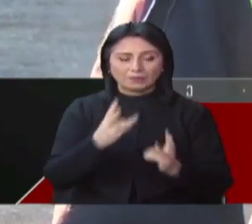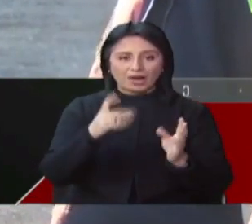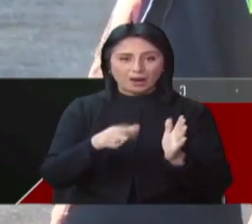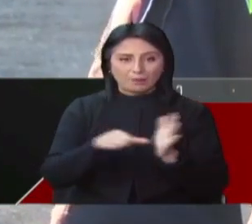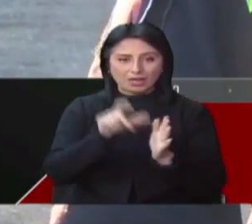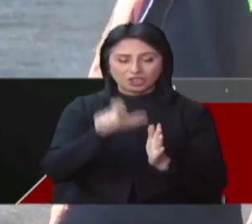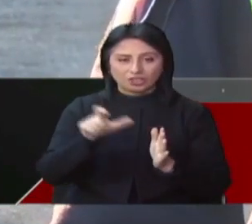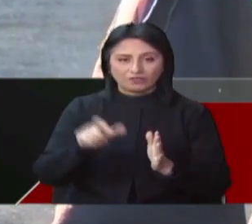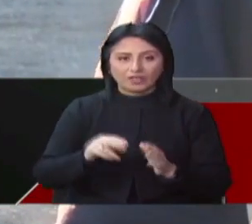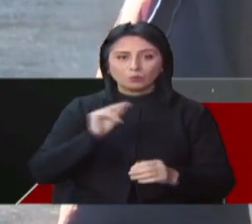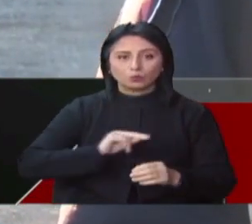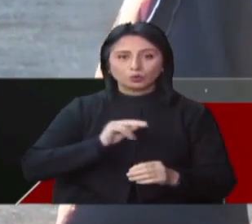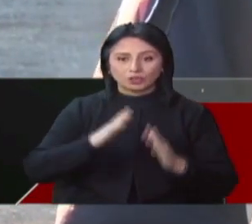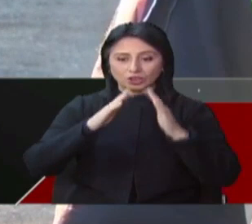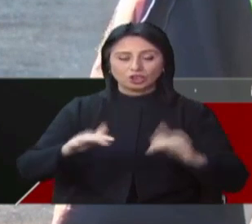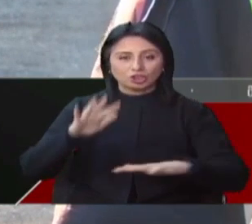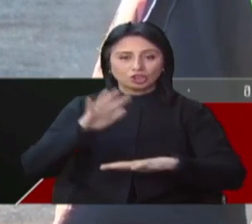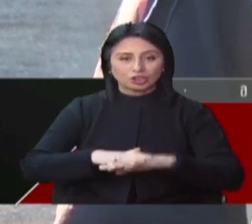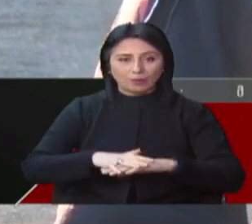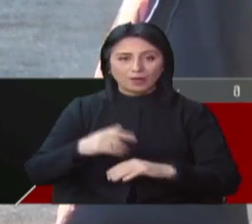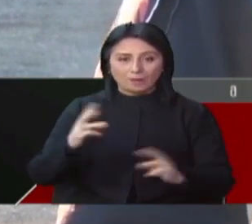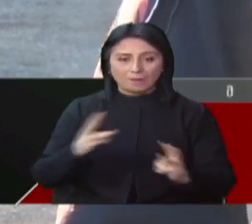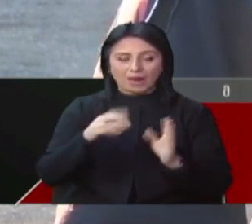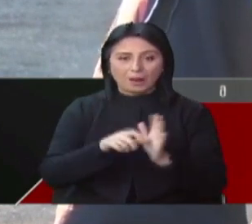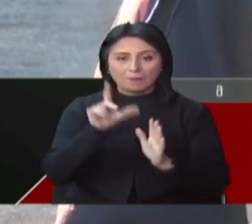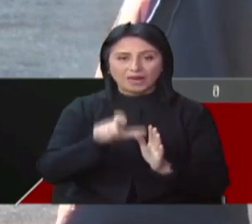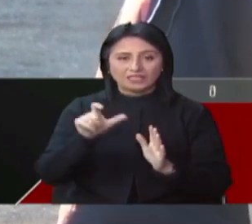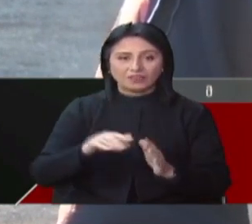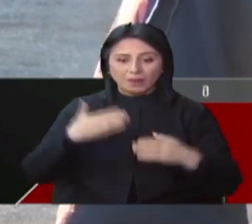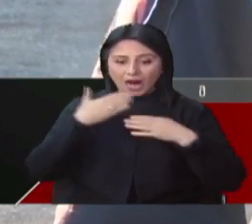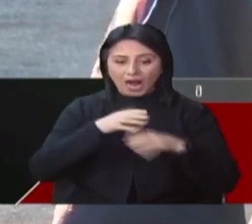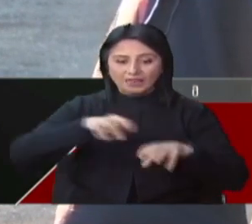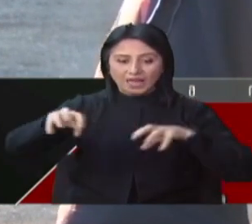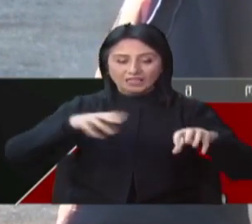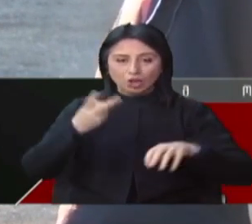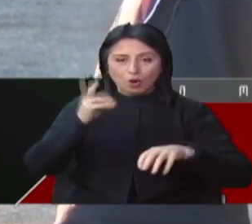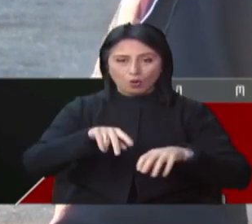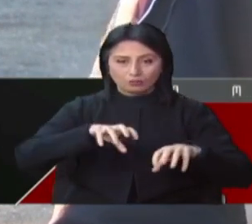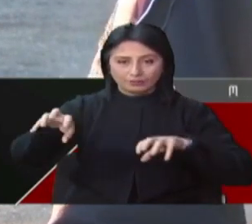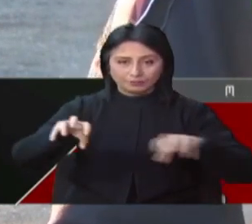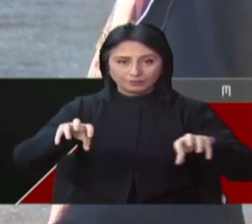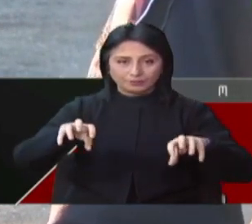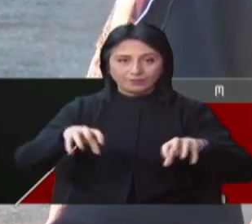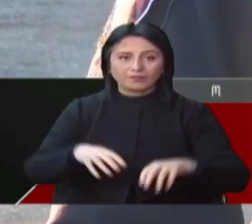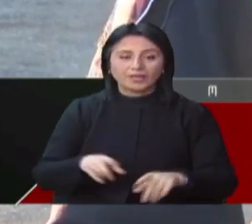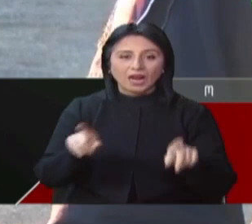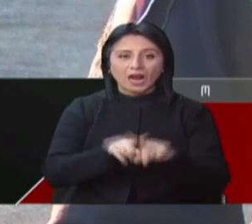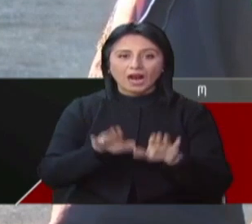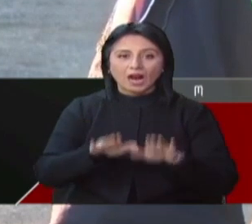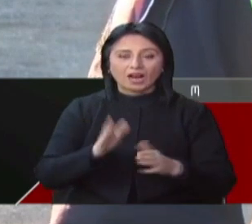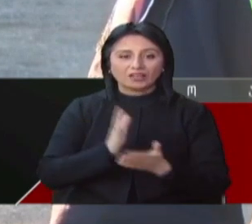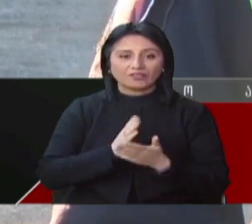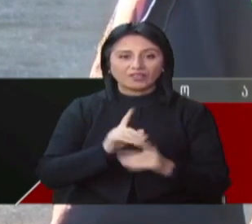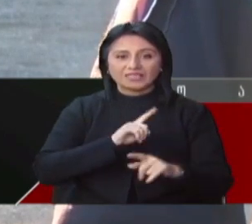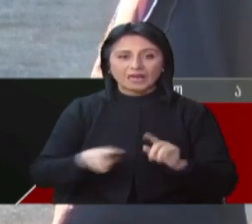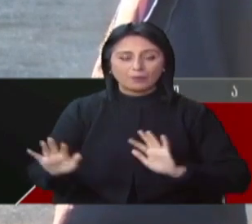მაშველი, ფუნქციონირებს საველე შტაბი და მეხანძრე მაშველები განაწილებულნი არიან ორ ლოკაციაზე. აგრეთვე ადგილზე ყავს